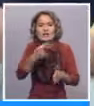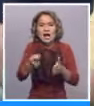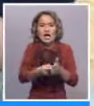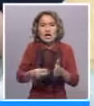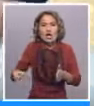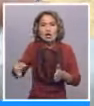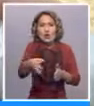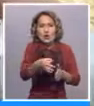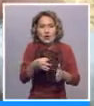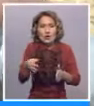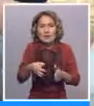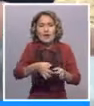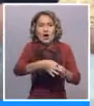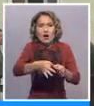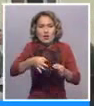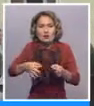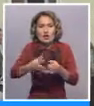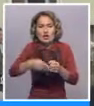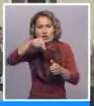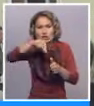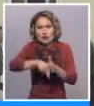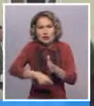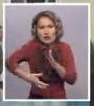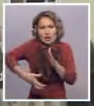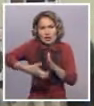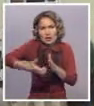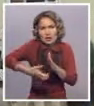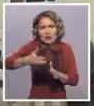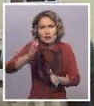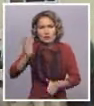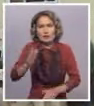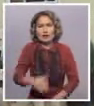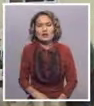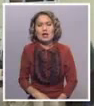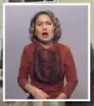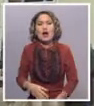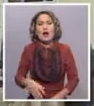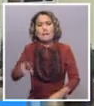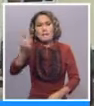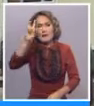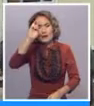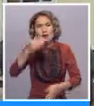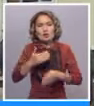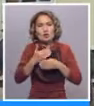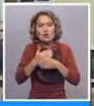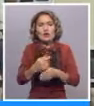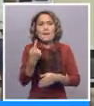тиесілі шағын қалалар маңында шоғырланған. Мемлекет тарапынан 1 миллиард теңге бөлінді. Осы